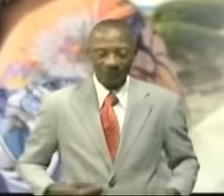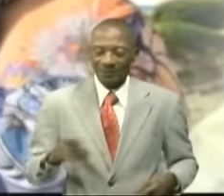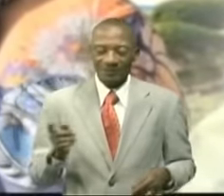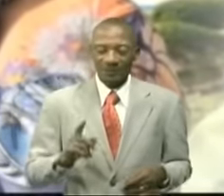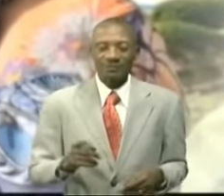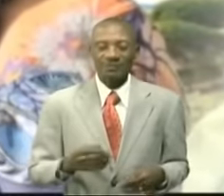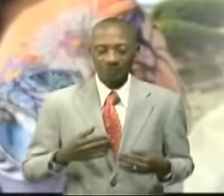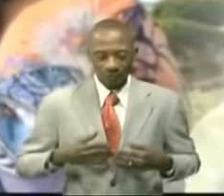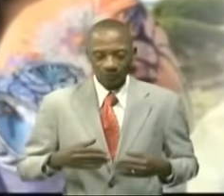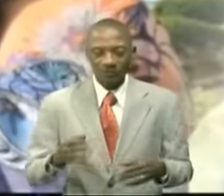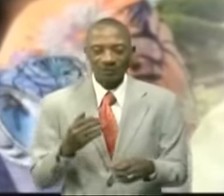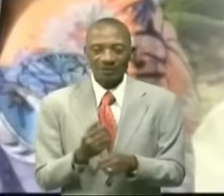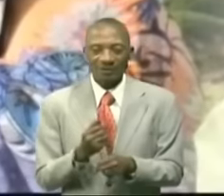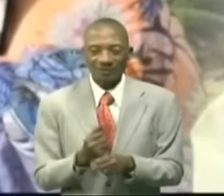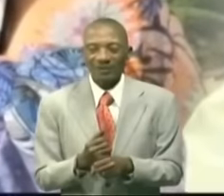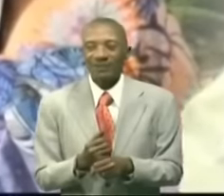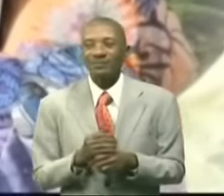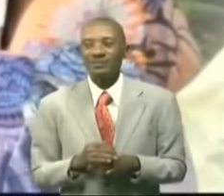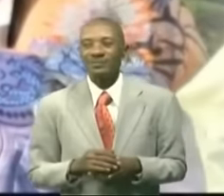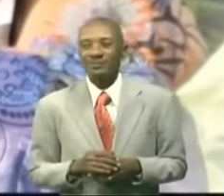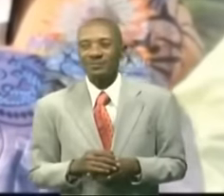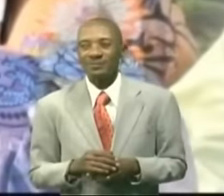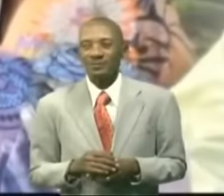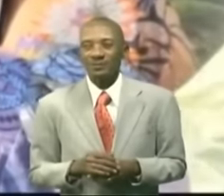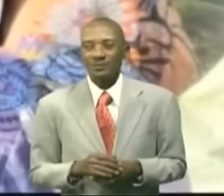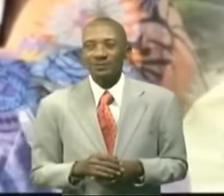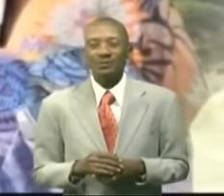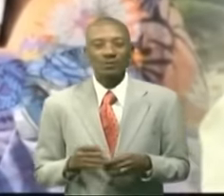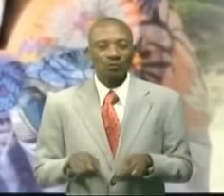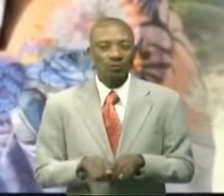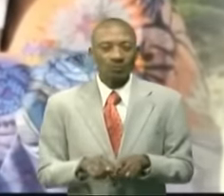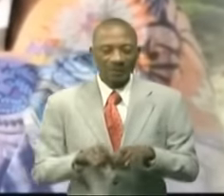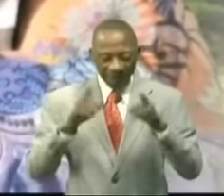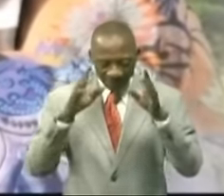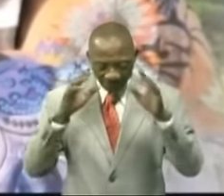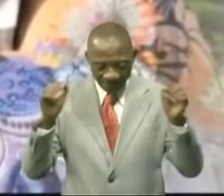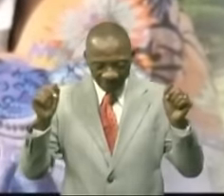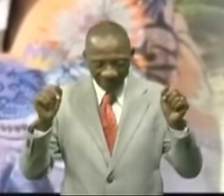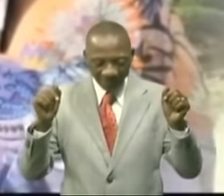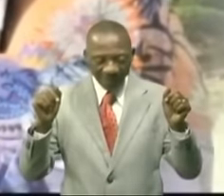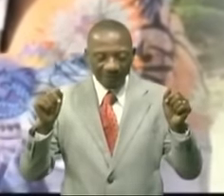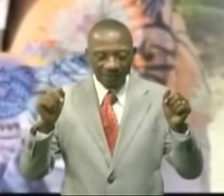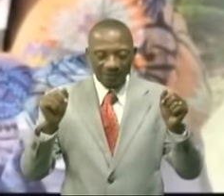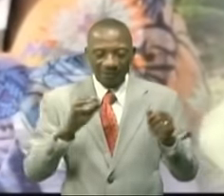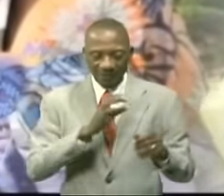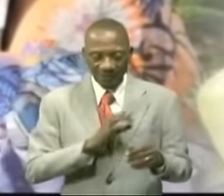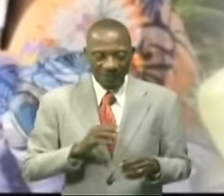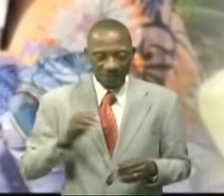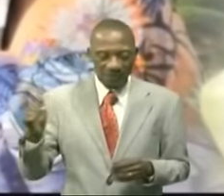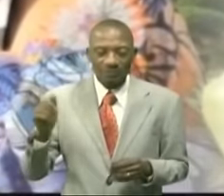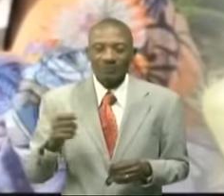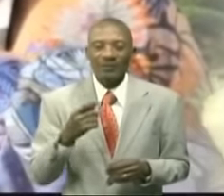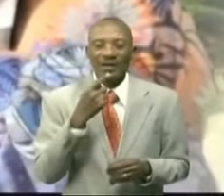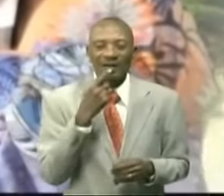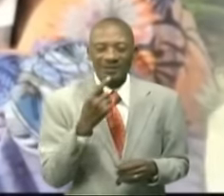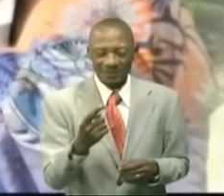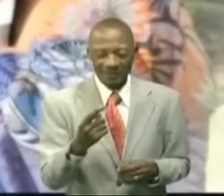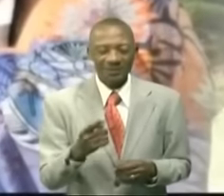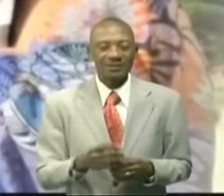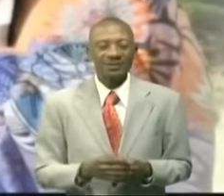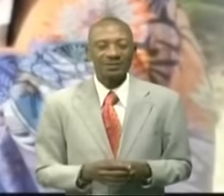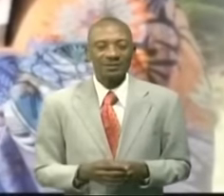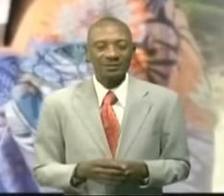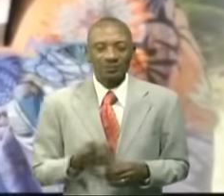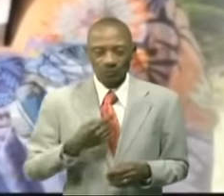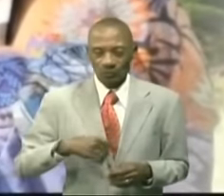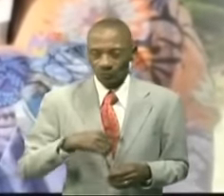Ce n'est pas normal. Et quel est le message fort du chef de l'État à ces déplacés, Excellence? C'est de tenir bon, plus jamais seul. Et